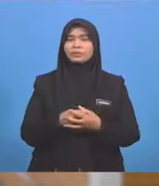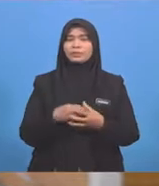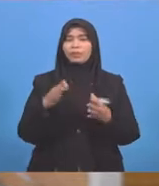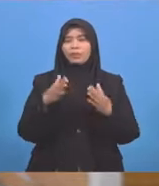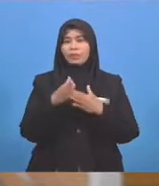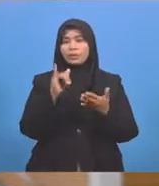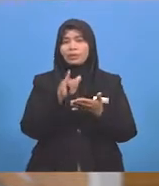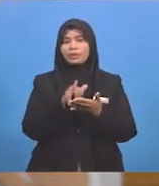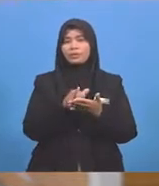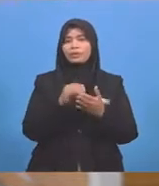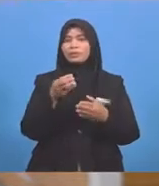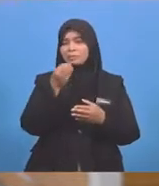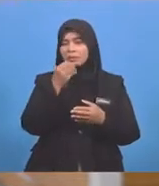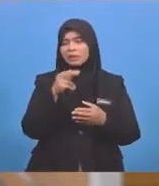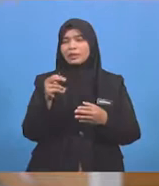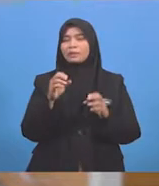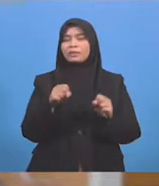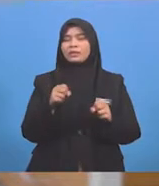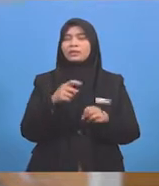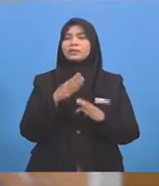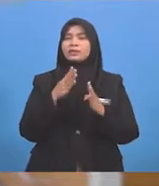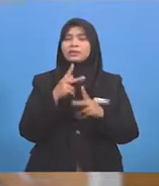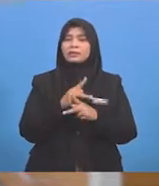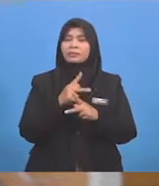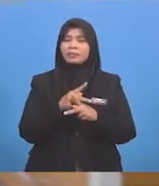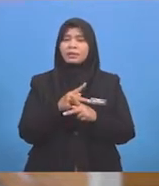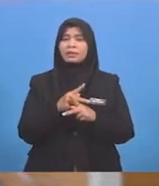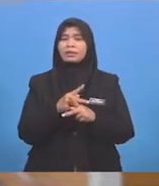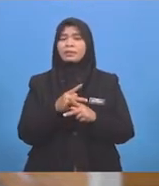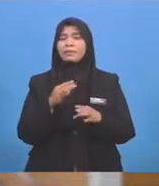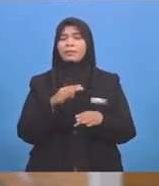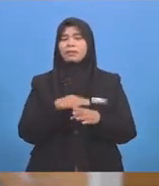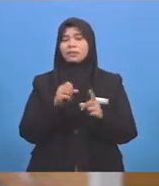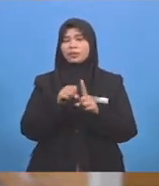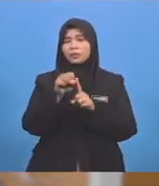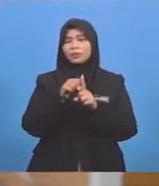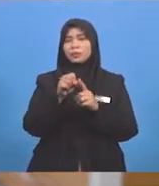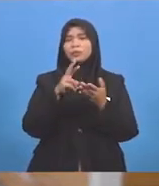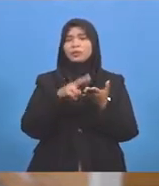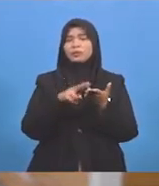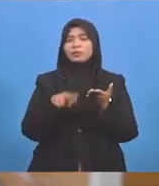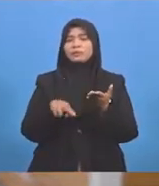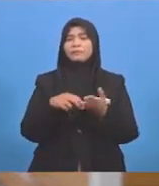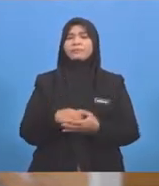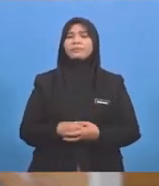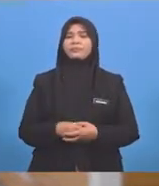Oleh itu, makanan boleh disimpan lebih lama pada suhu yang rendah.